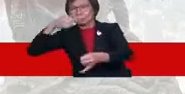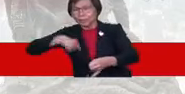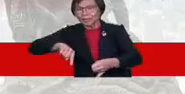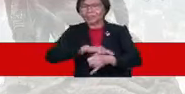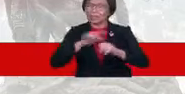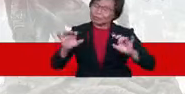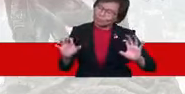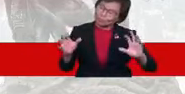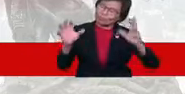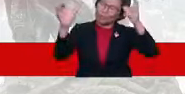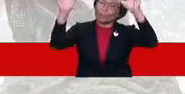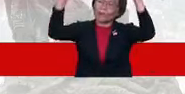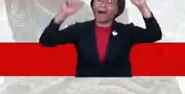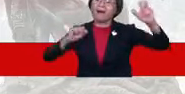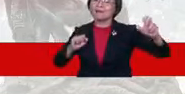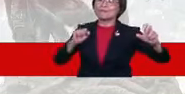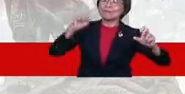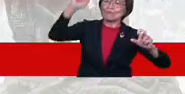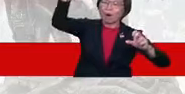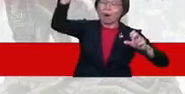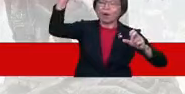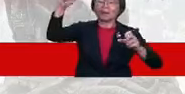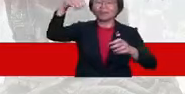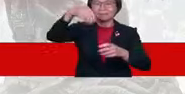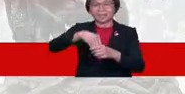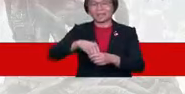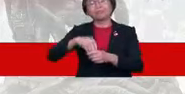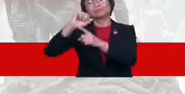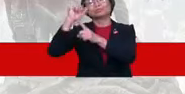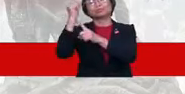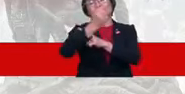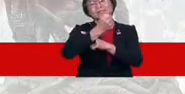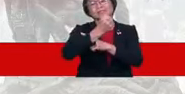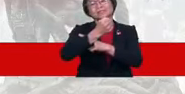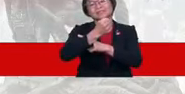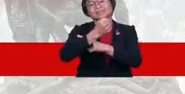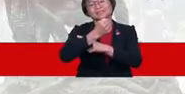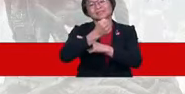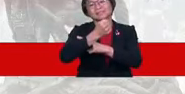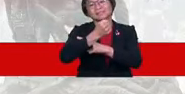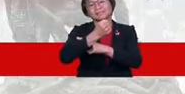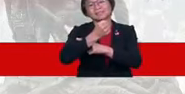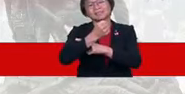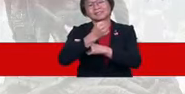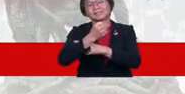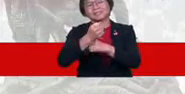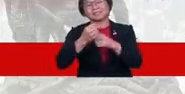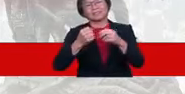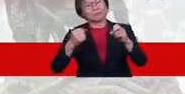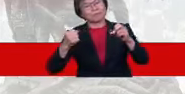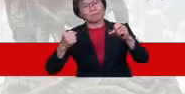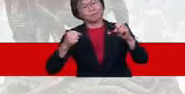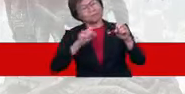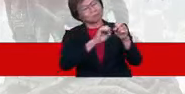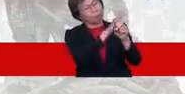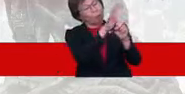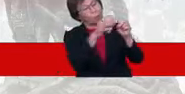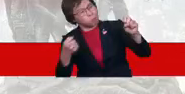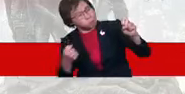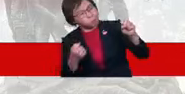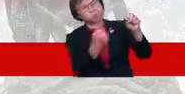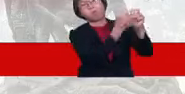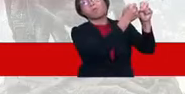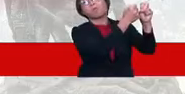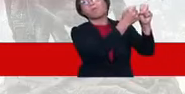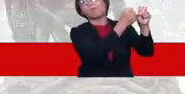merayakan sambutan hari kemerdekaan dalam suasana peperangan melawan Pendem iku combined